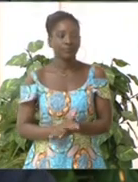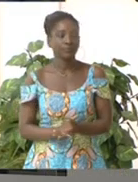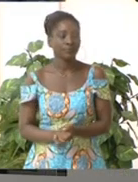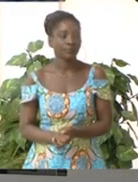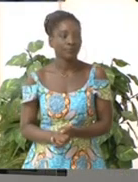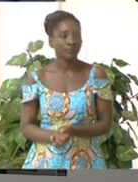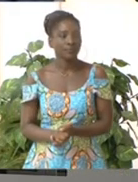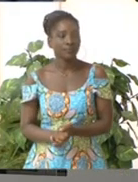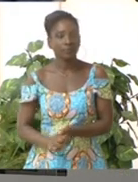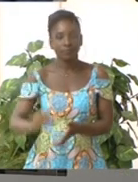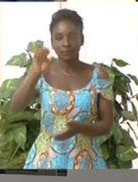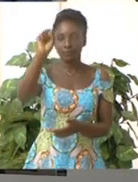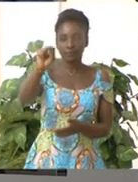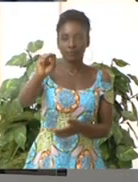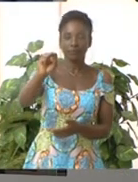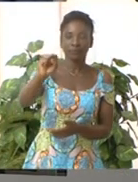sipilou